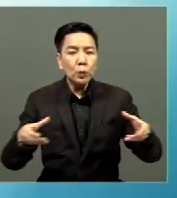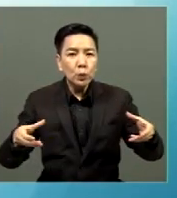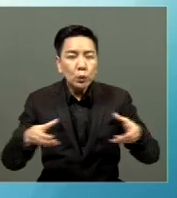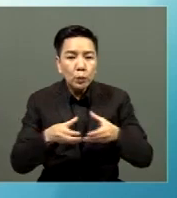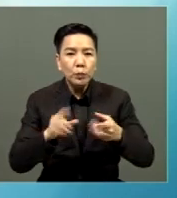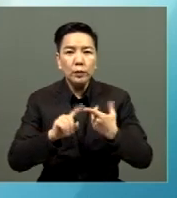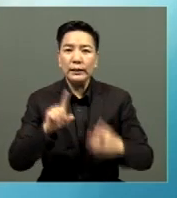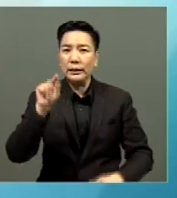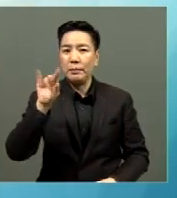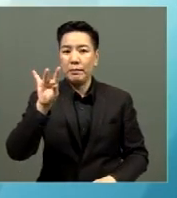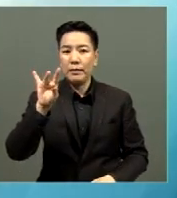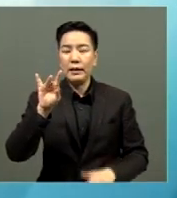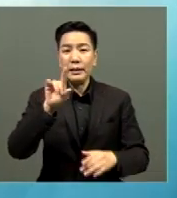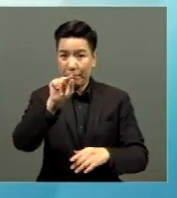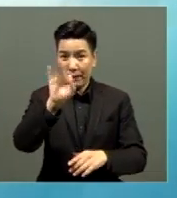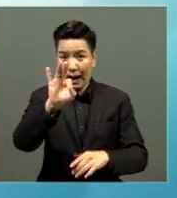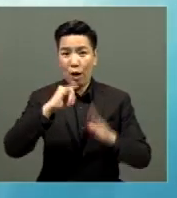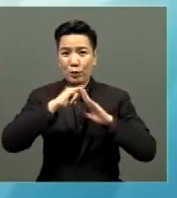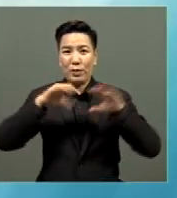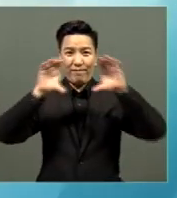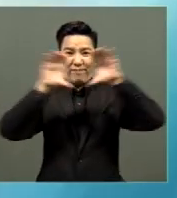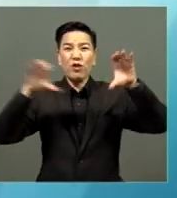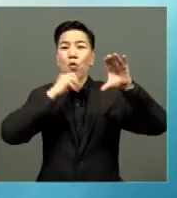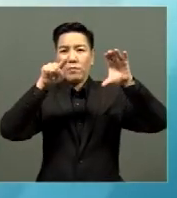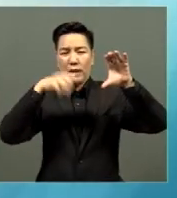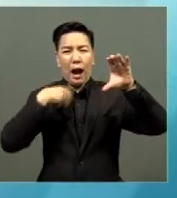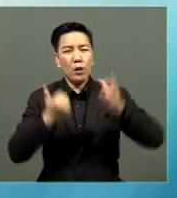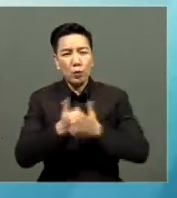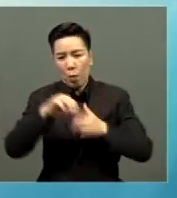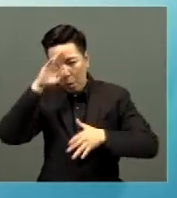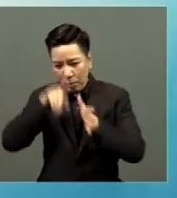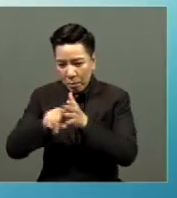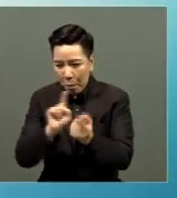จังหวัดคือเลยขอนแก่นนครพนมนครราชสีมานครสวรรค์อย่างเหนียวแน่นสีเขียวอยู่นะครับก็ต้องขอชื่นชมนะครับส่วนจังหวัดทั้งหลายที่ที่เป็นจังหวัดที่อยู่ในกลุ่มที่28จังหวัด 29จังหวัดที่ว่านี้ก็ขอให้ช่วยกันนะครับมาดู